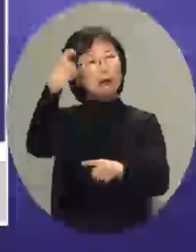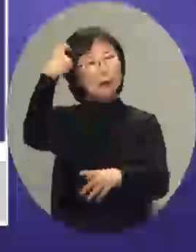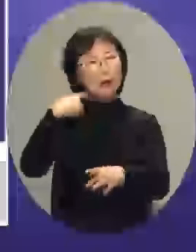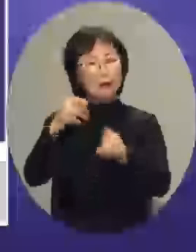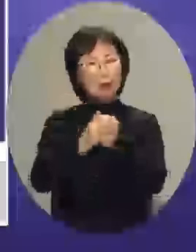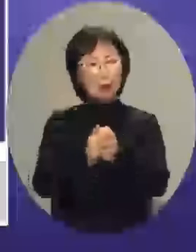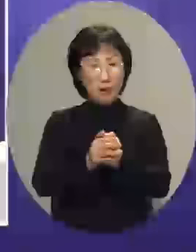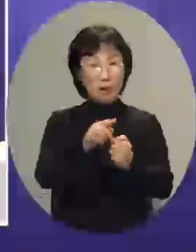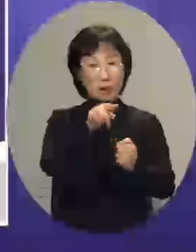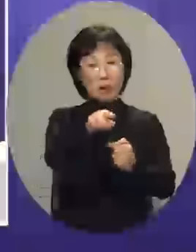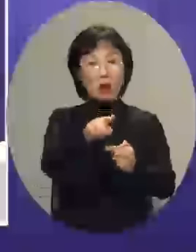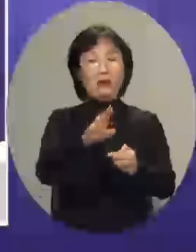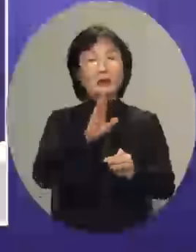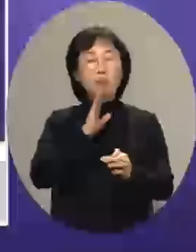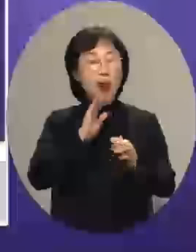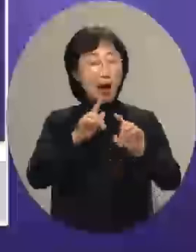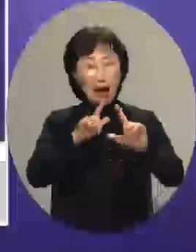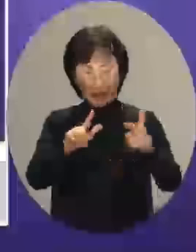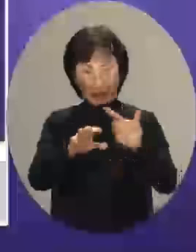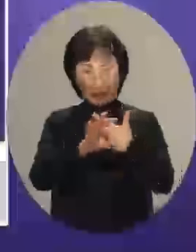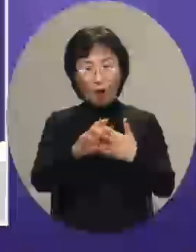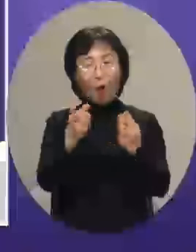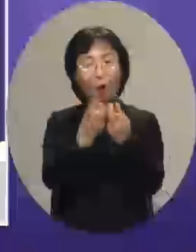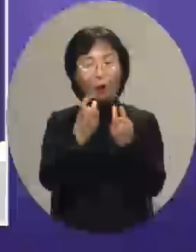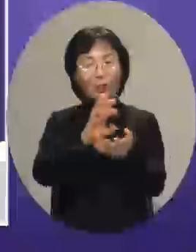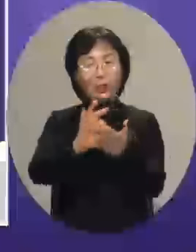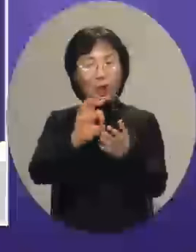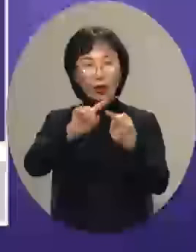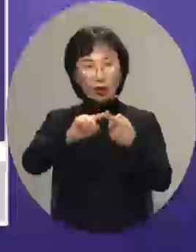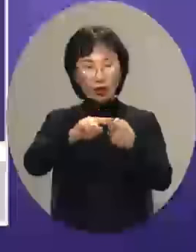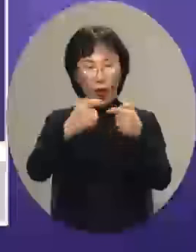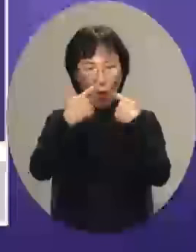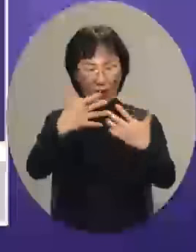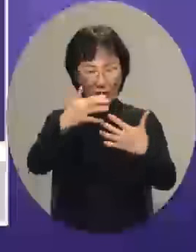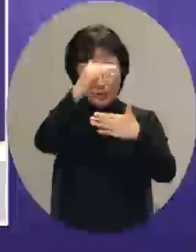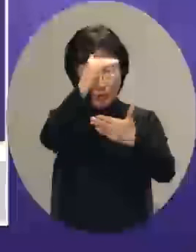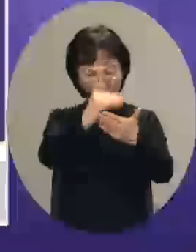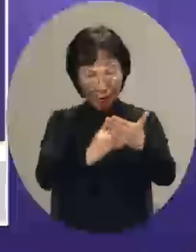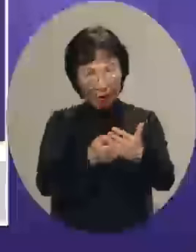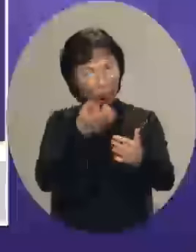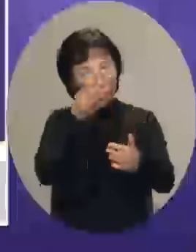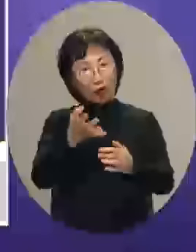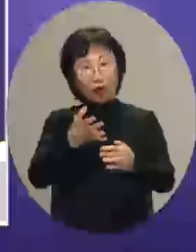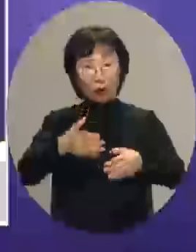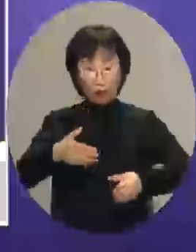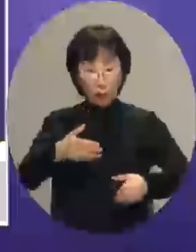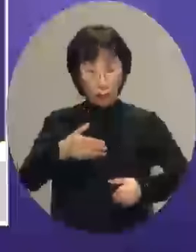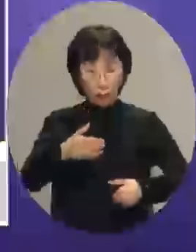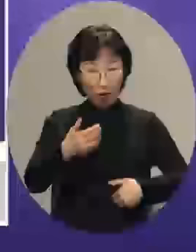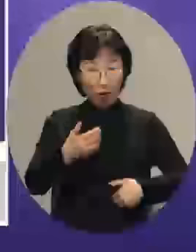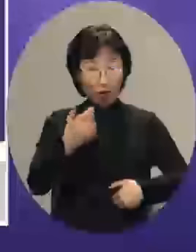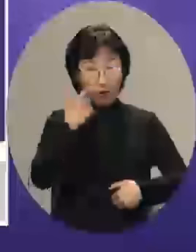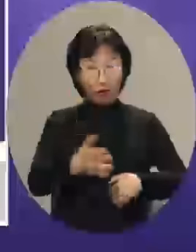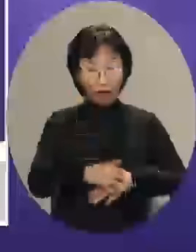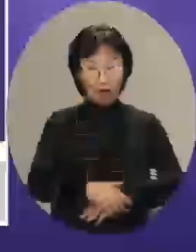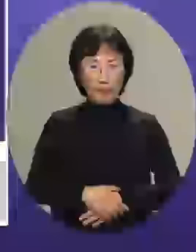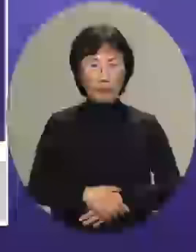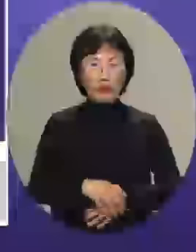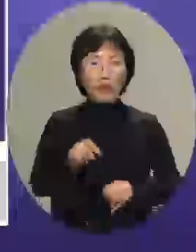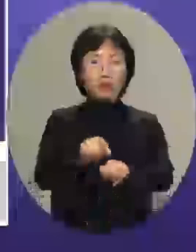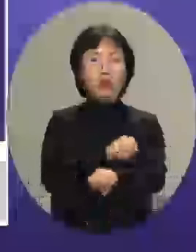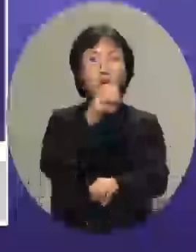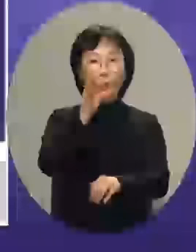저는 그렇지 않다라고 하면 어떻게 썼는지에 대해서 다 내역을 밝혀주실 용의가 있으십니까? 특활비는요. 어떤 비판을